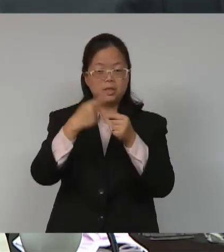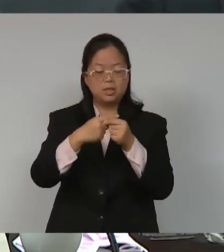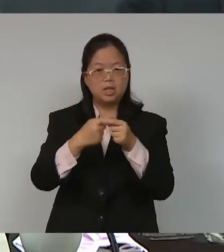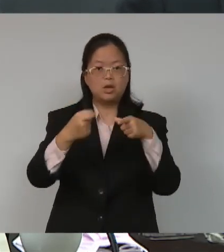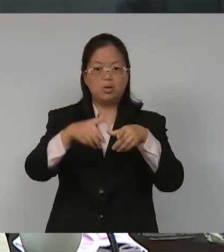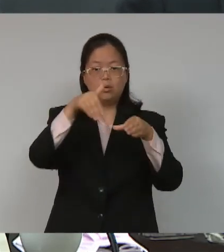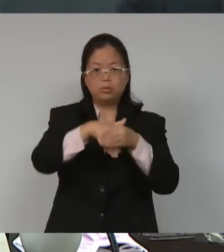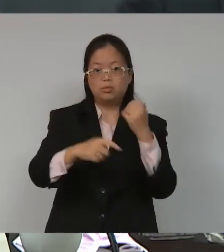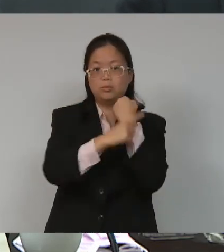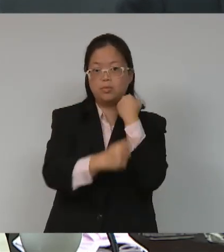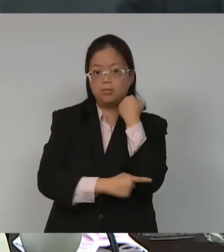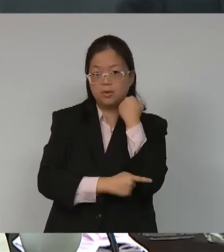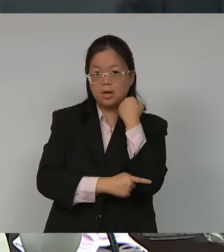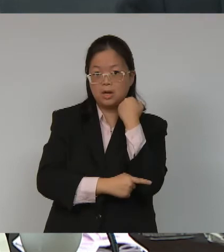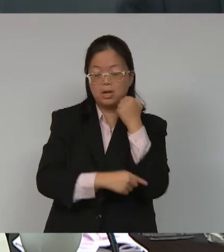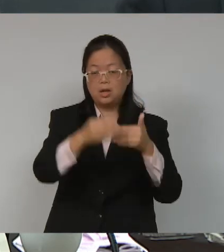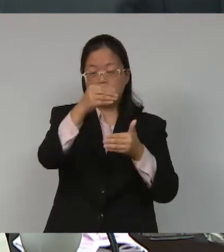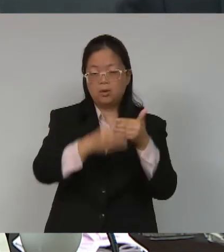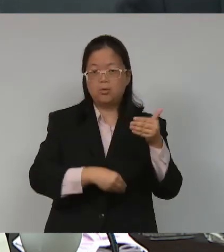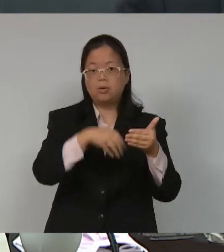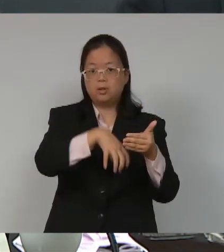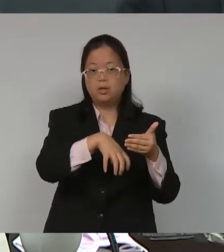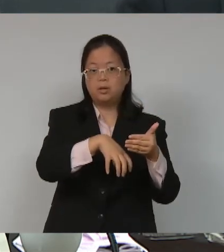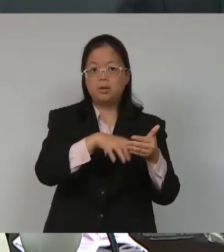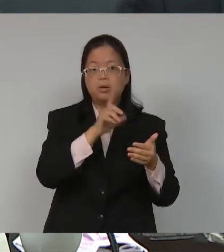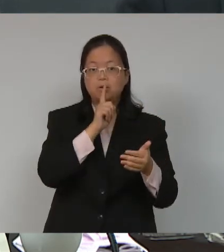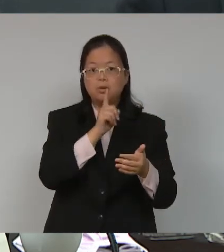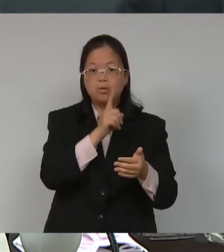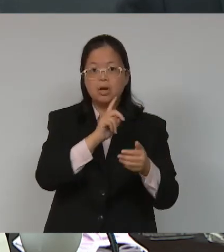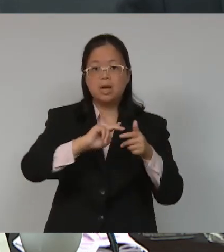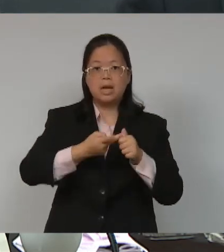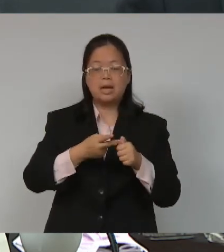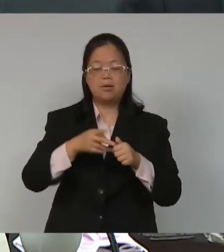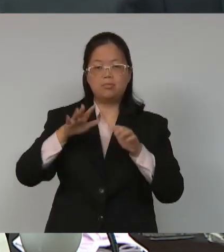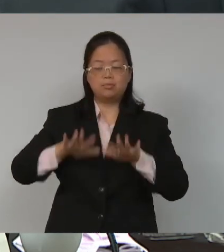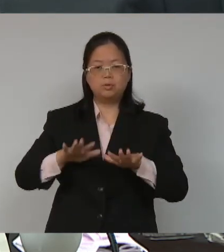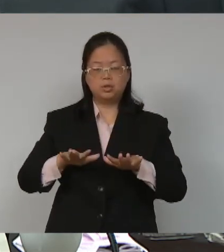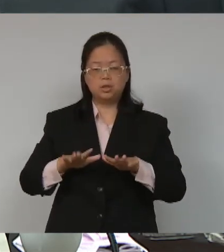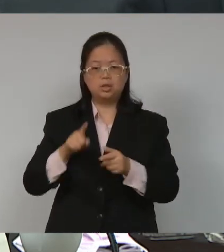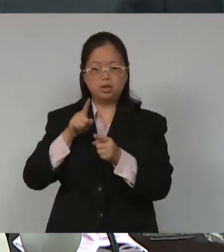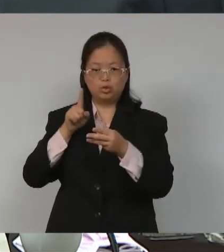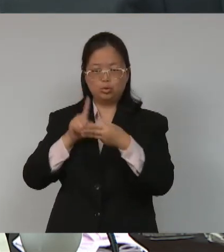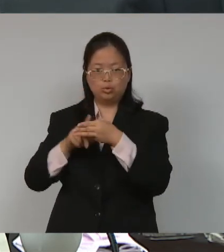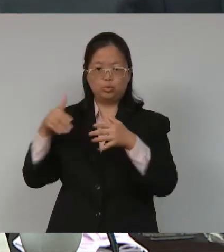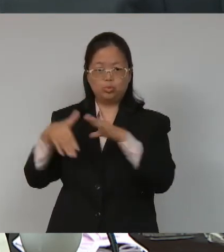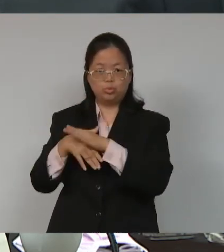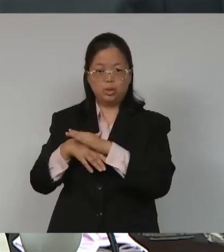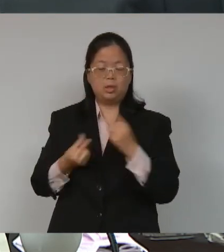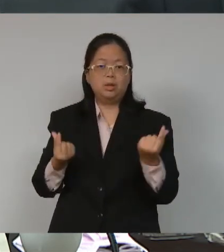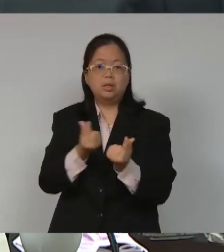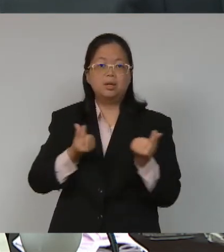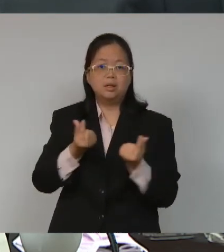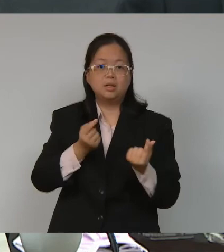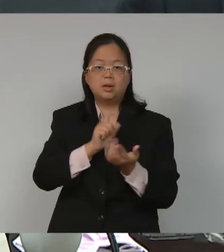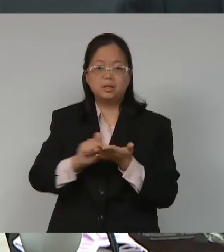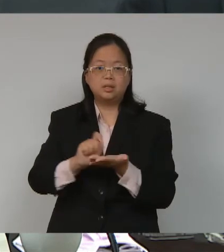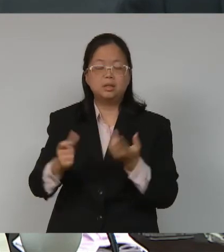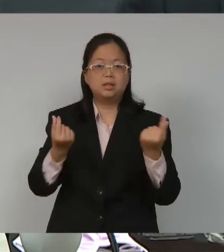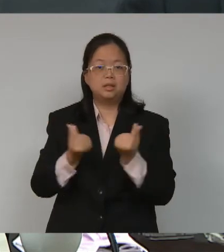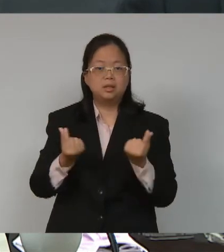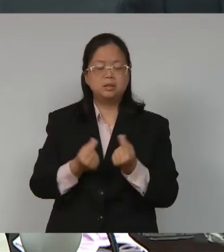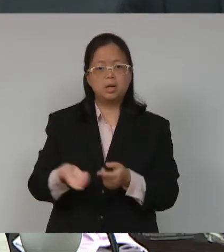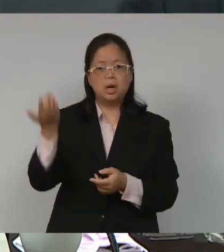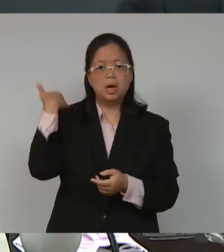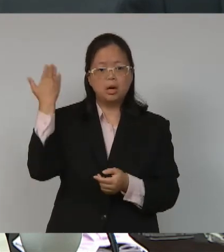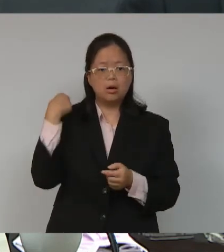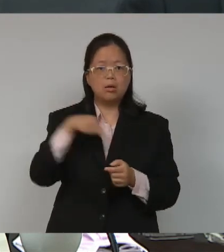民投票法，好，它其实规定就跟我们的公投主文很像，当时也没有任何的人质疑说这样的公投